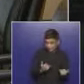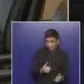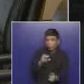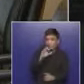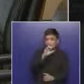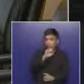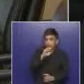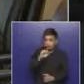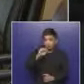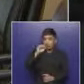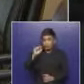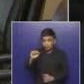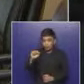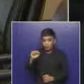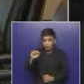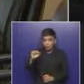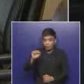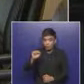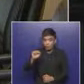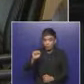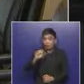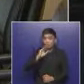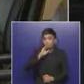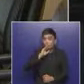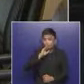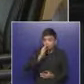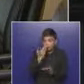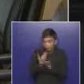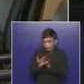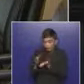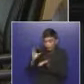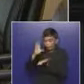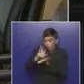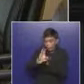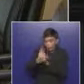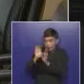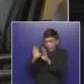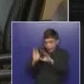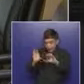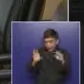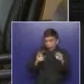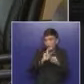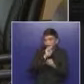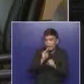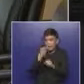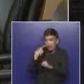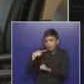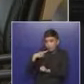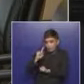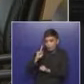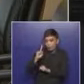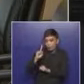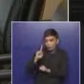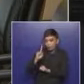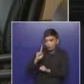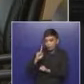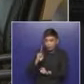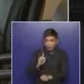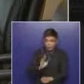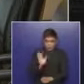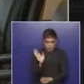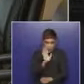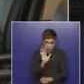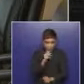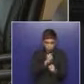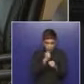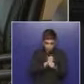ครับนะเมื่อนำไปทำให้เกิดประโยชน์เรื่องของกองทุนเนี่ยนะไม่ควรที่จะเป็นค